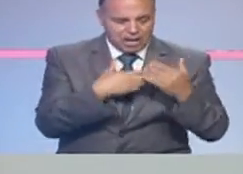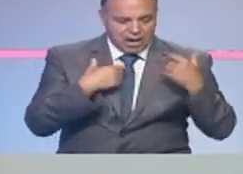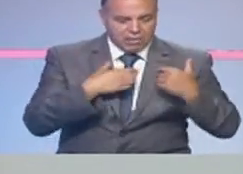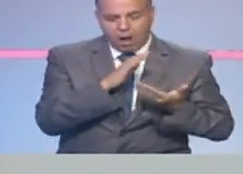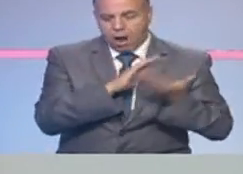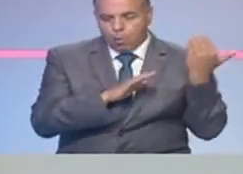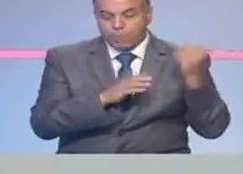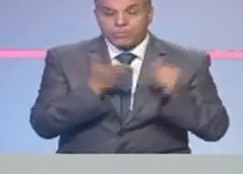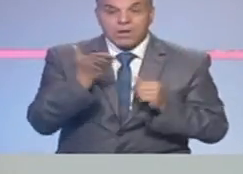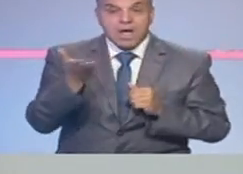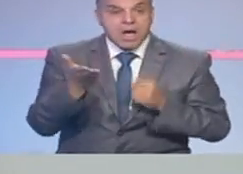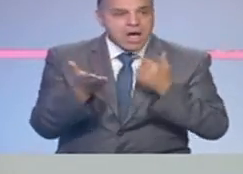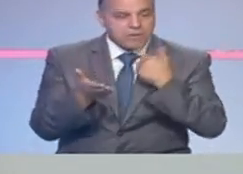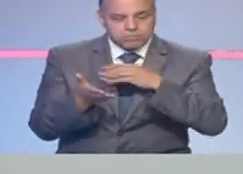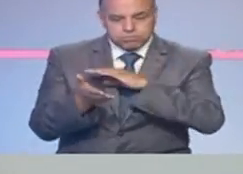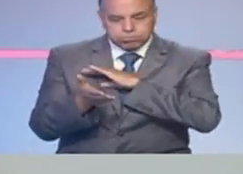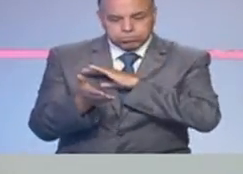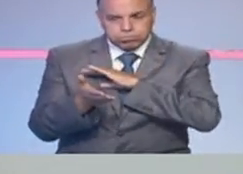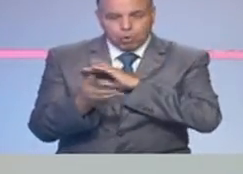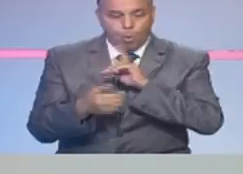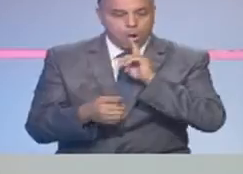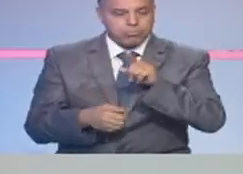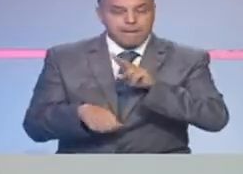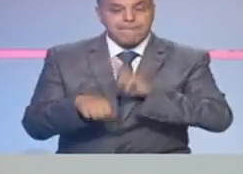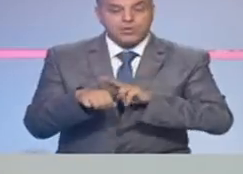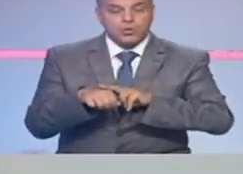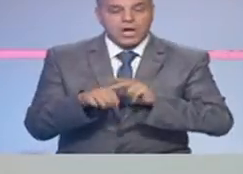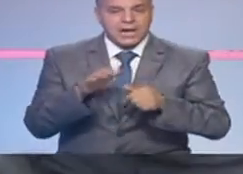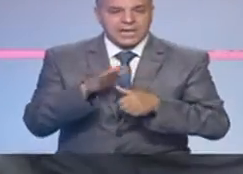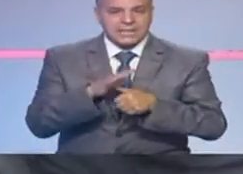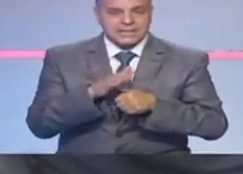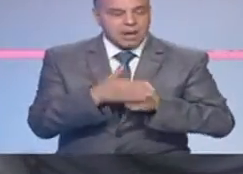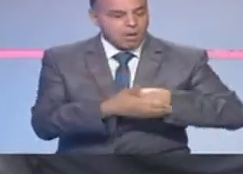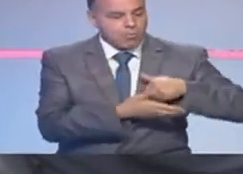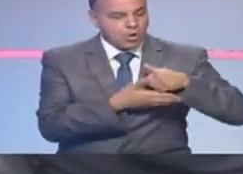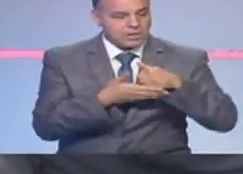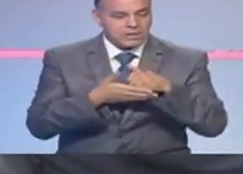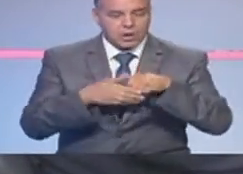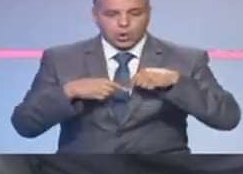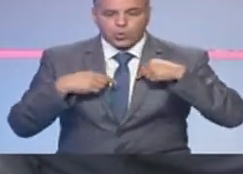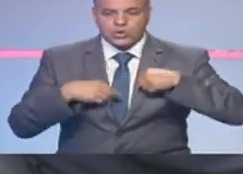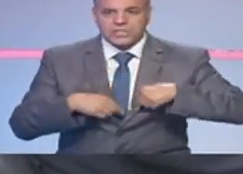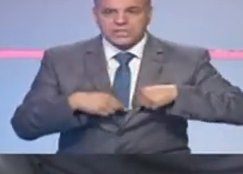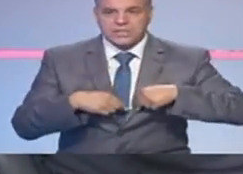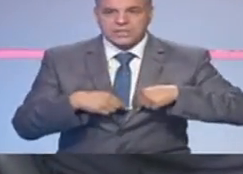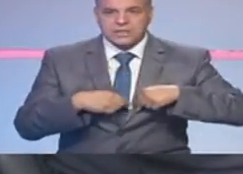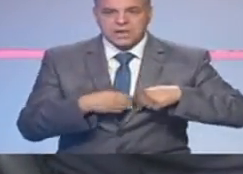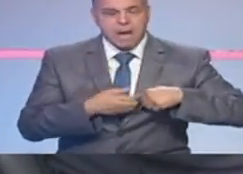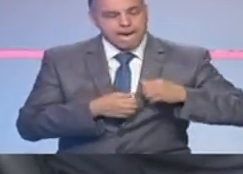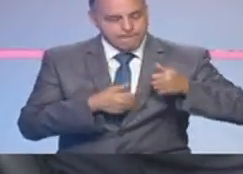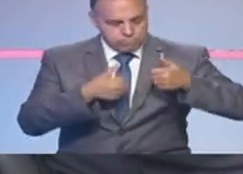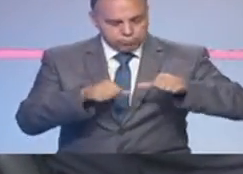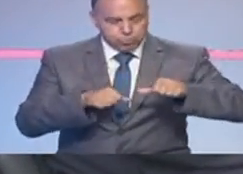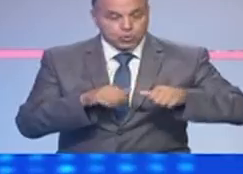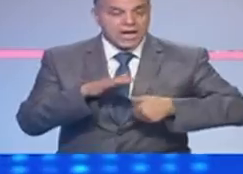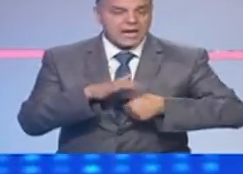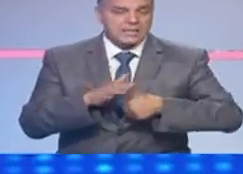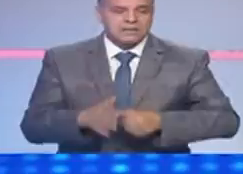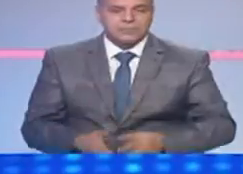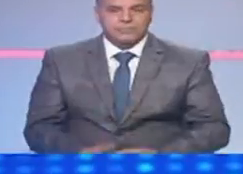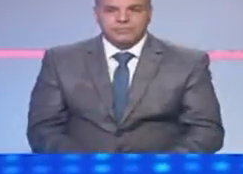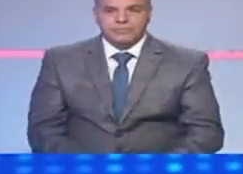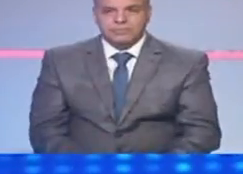فضلا عن توليه السلطه التنفيذيه بمساعده رئيس حكومه يعينه بنفسه